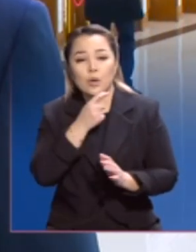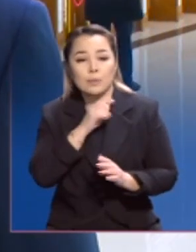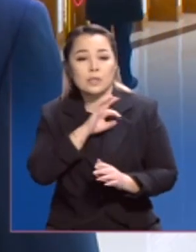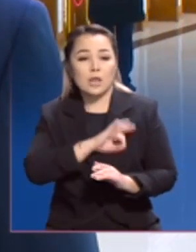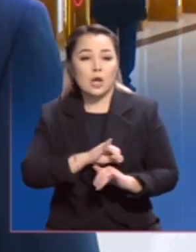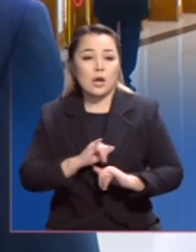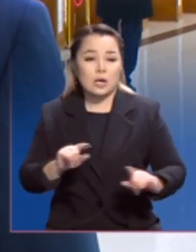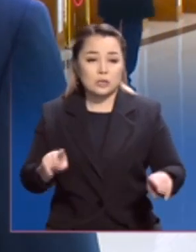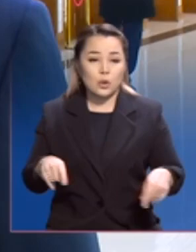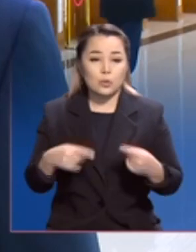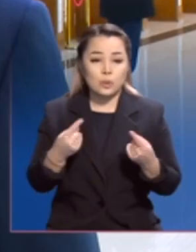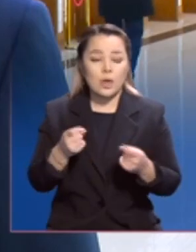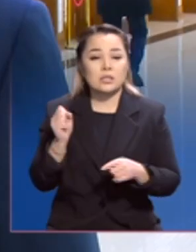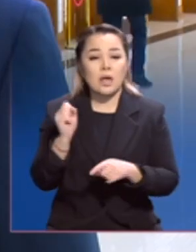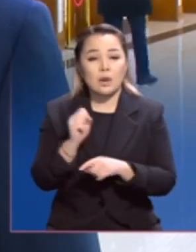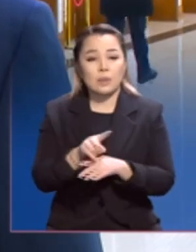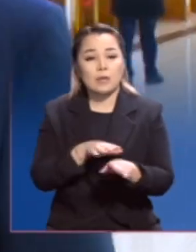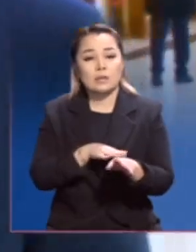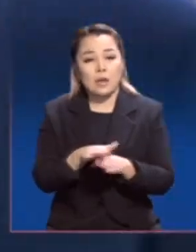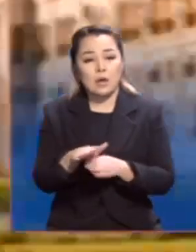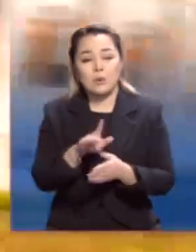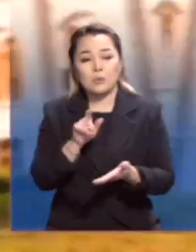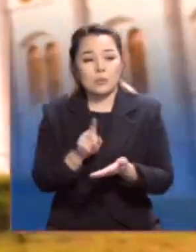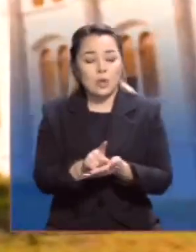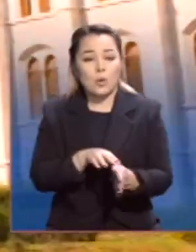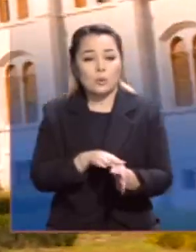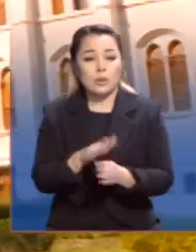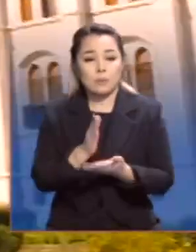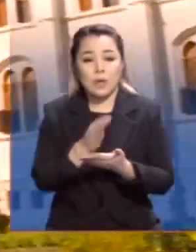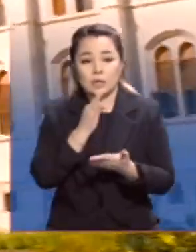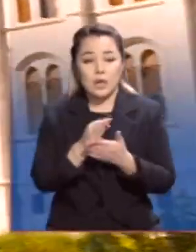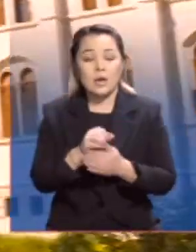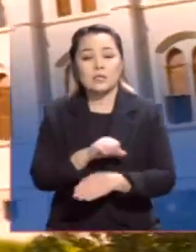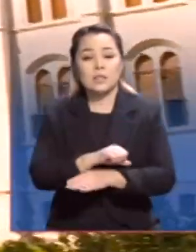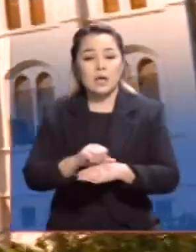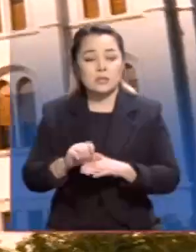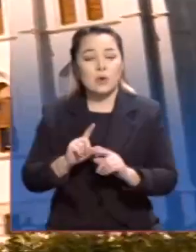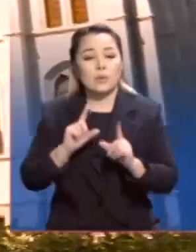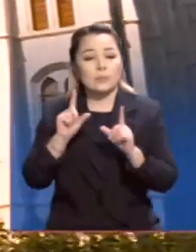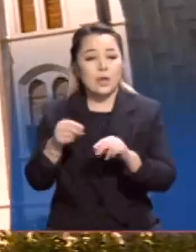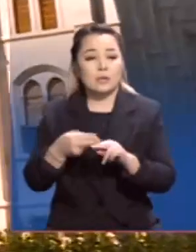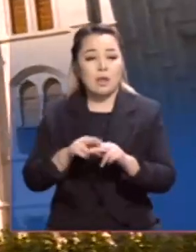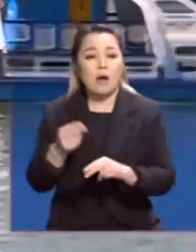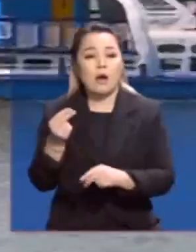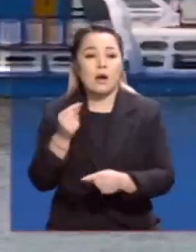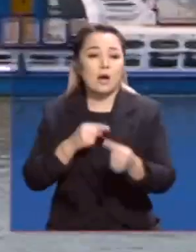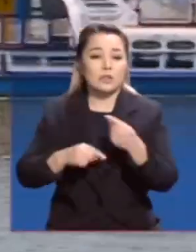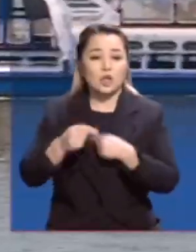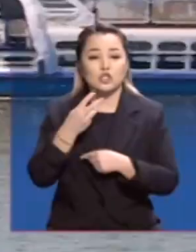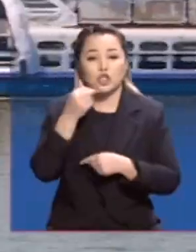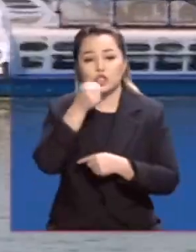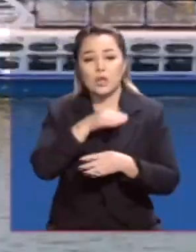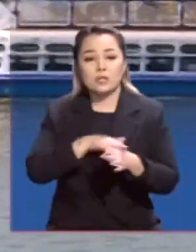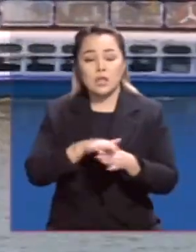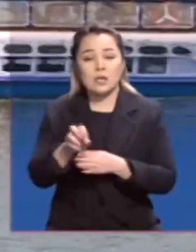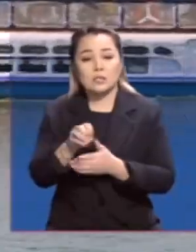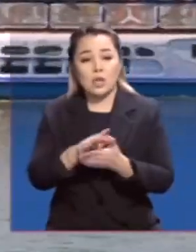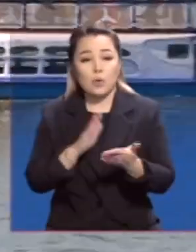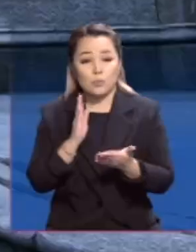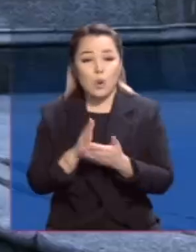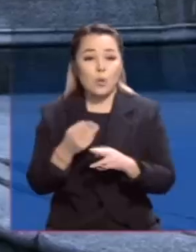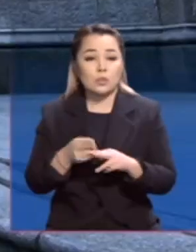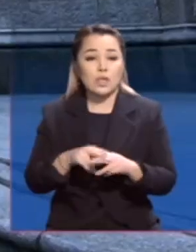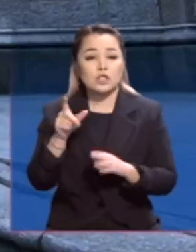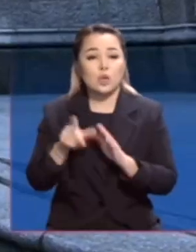арттырамыз, осы төңірегінде тапсырмалай берді, біз оны орындайтын боламыз. Дегенмен сыртқа кеткен капиталды қайтару бірнеше жылға жалғасуы мүмкін. Осылай